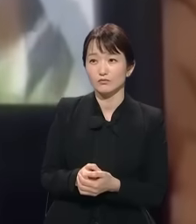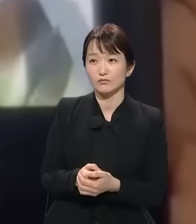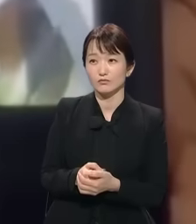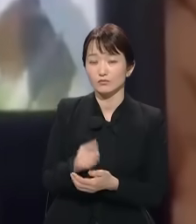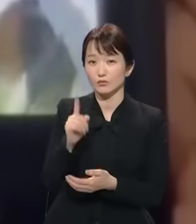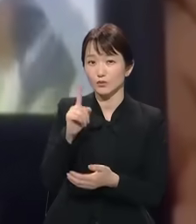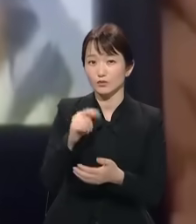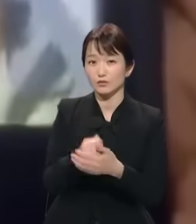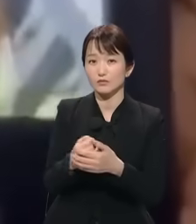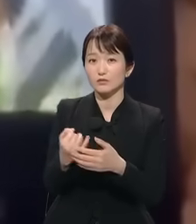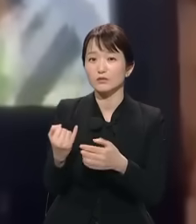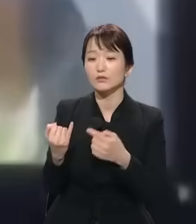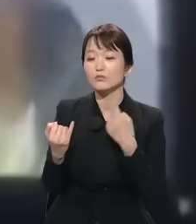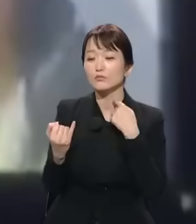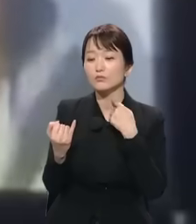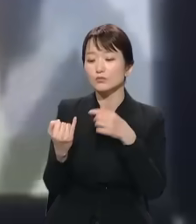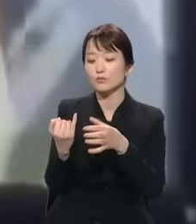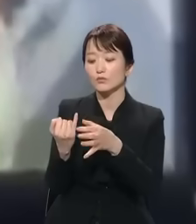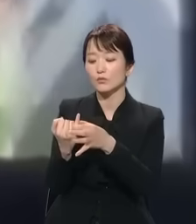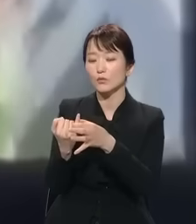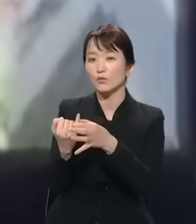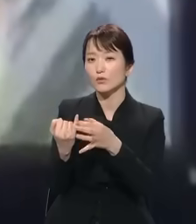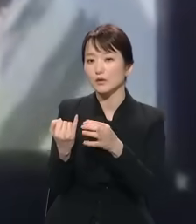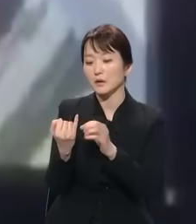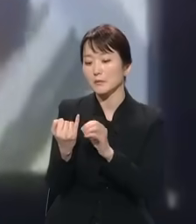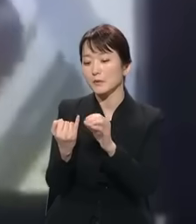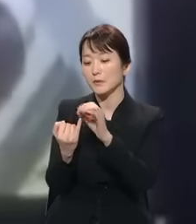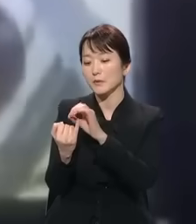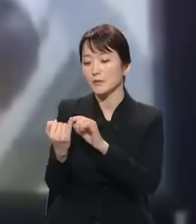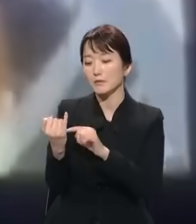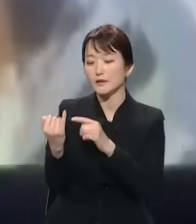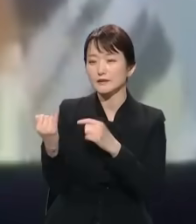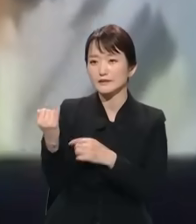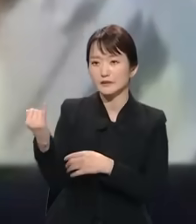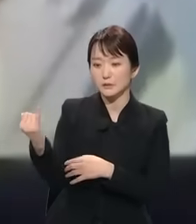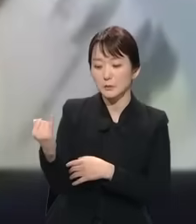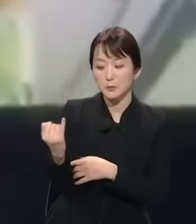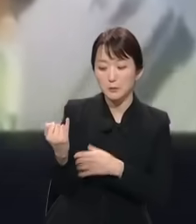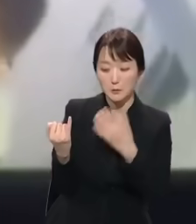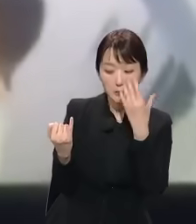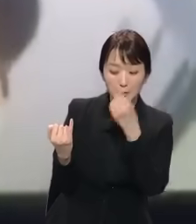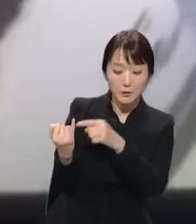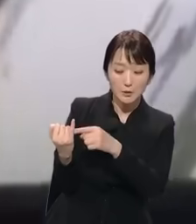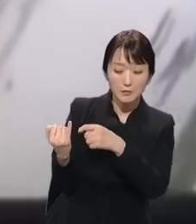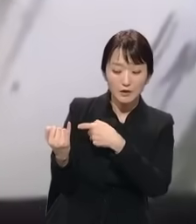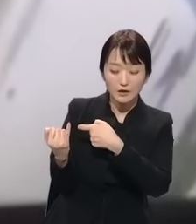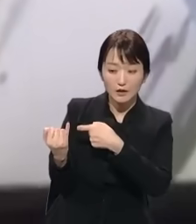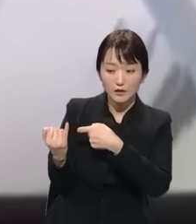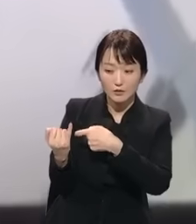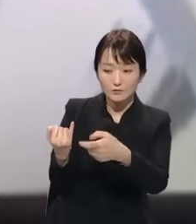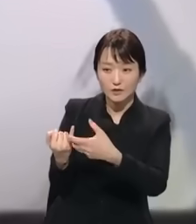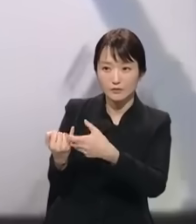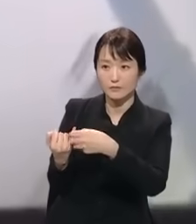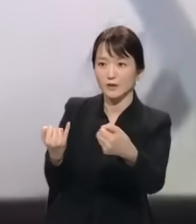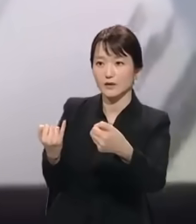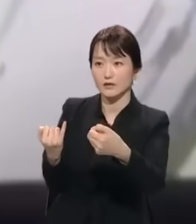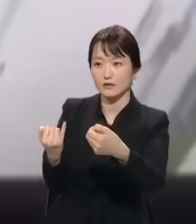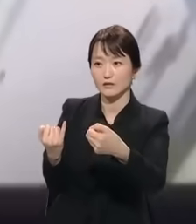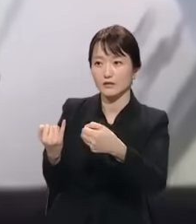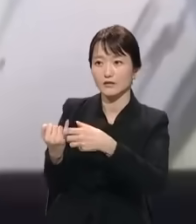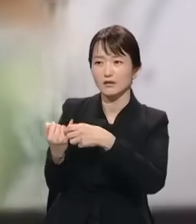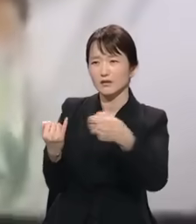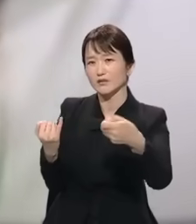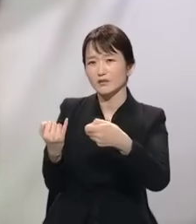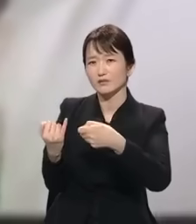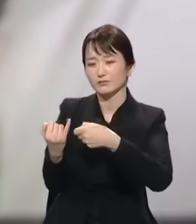거였습니다. 그러던 중에 목에 번쩍번쩍 빛나는 목걸이를 한 여성이 나타났고요. 그걸 훔치려고 덥석 잡았던 겁니다. 그런데 그 목걸이가